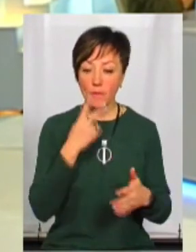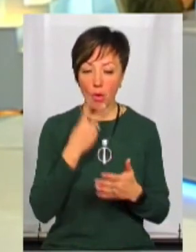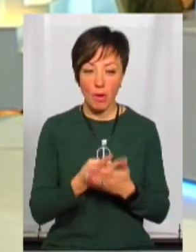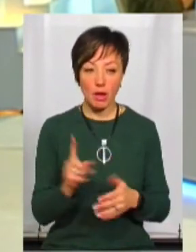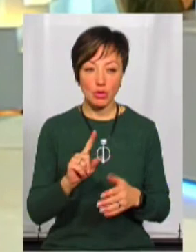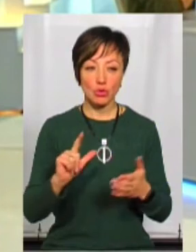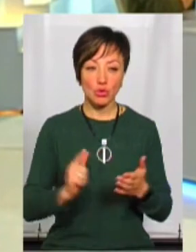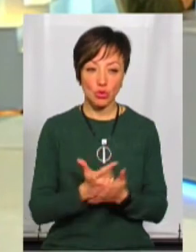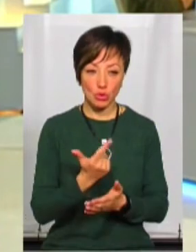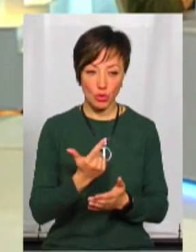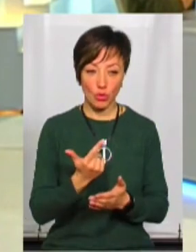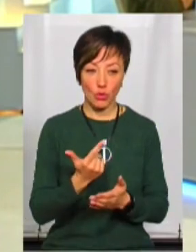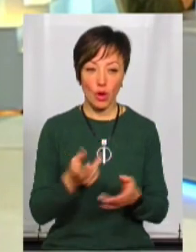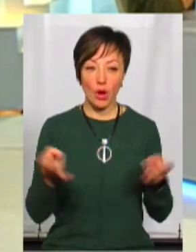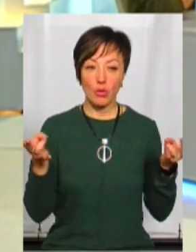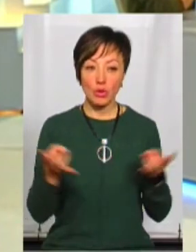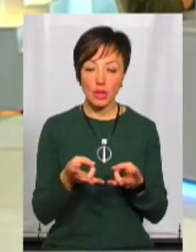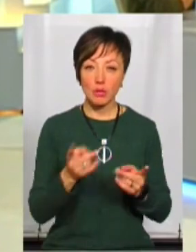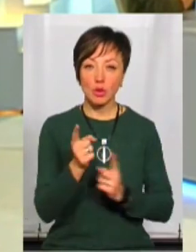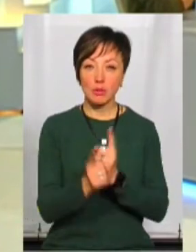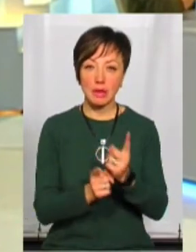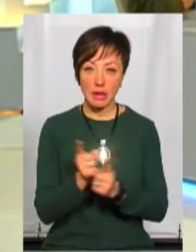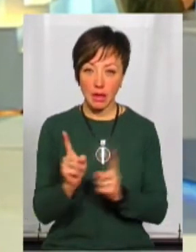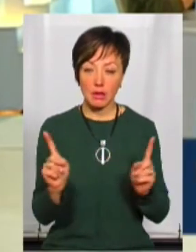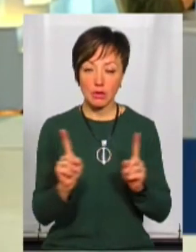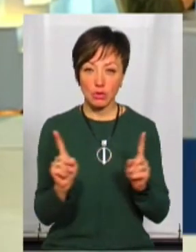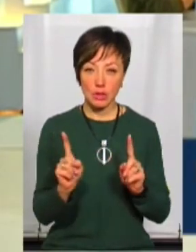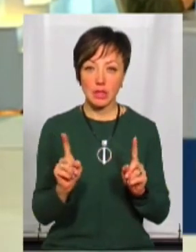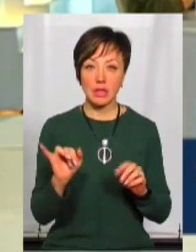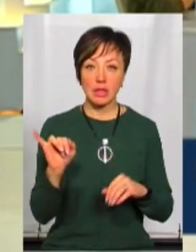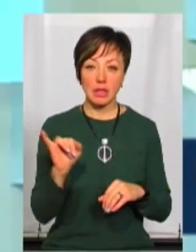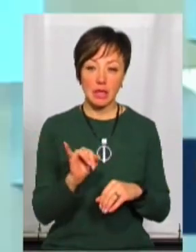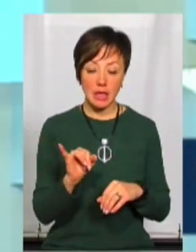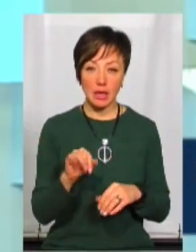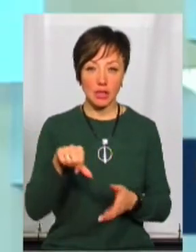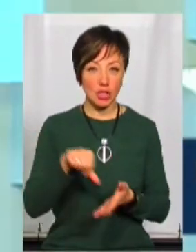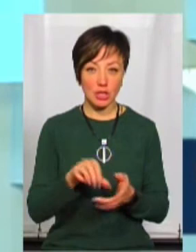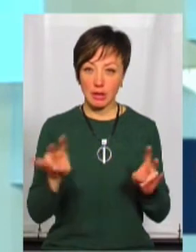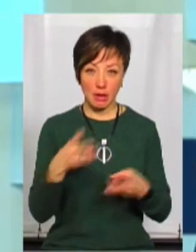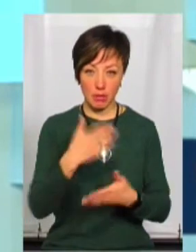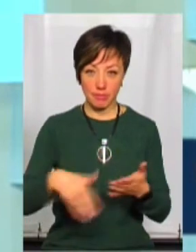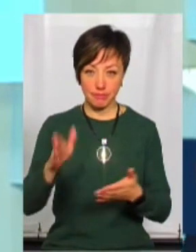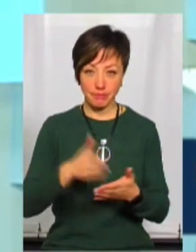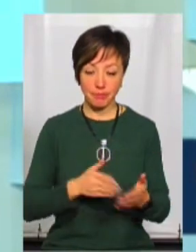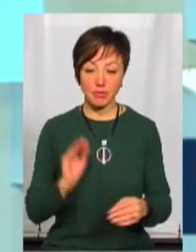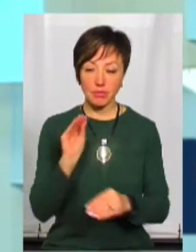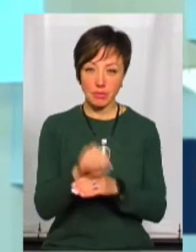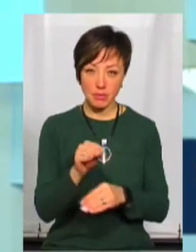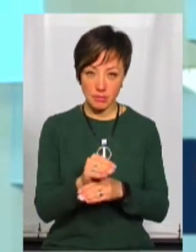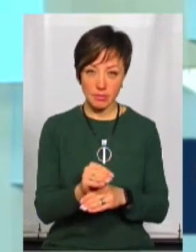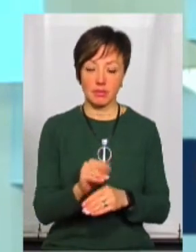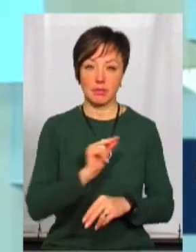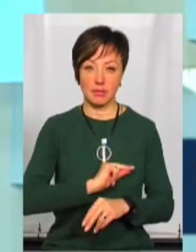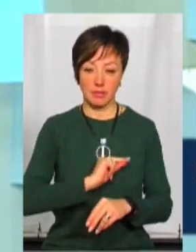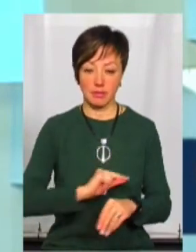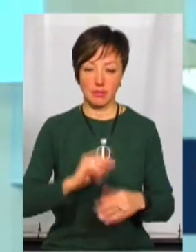побачили, що знову ж таки потрібно щось міняти, і інститут дільнично не потрібно забувати. Тому додали штатні одиниці